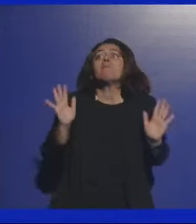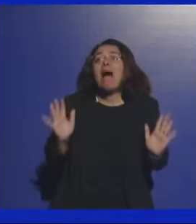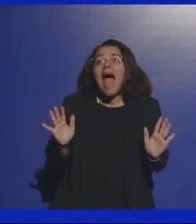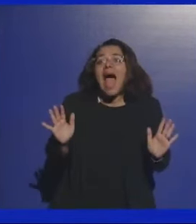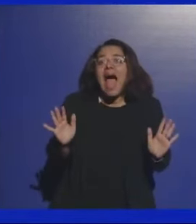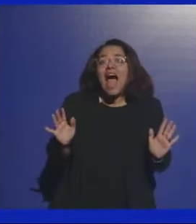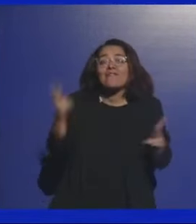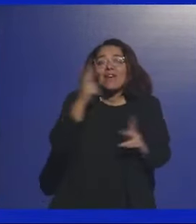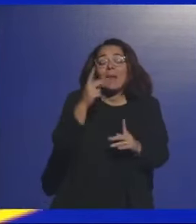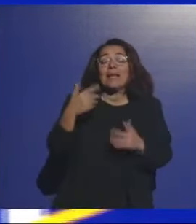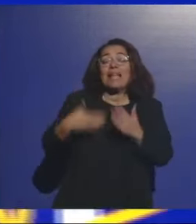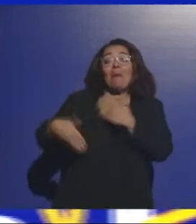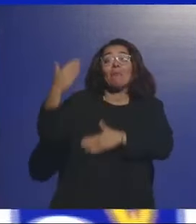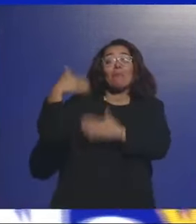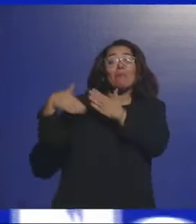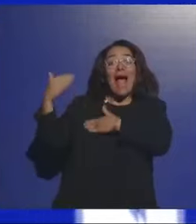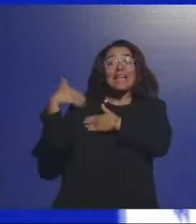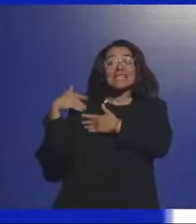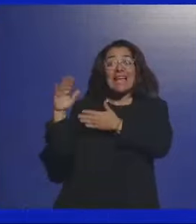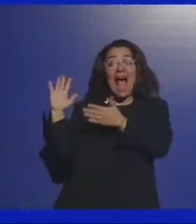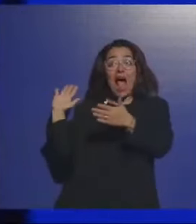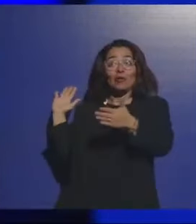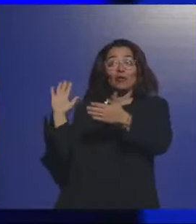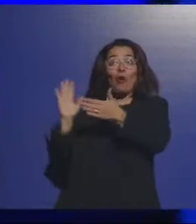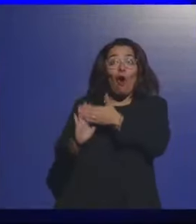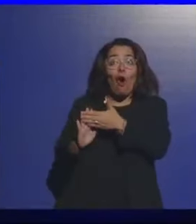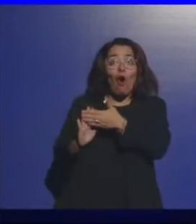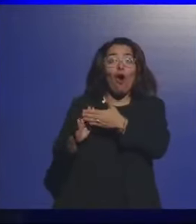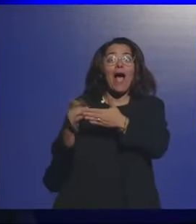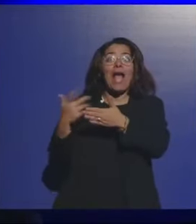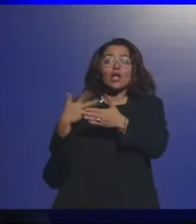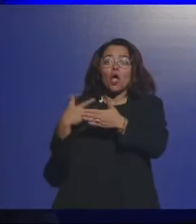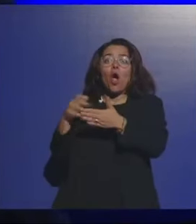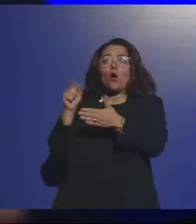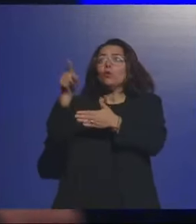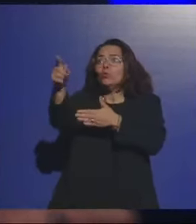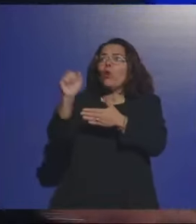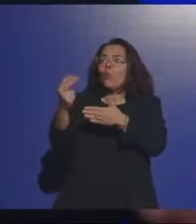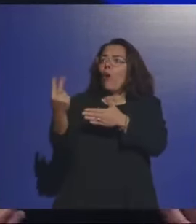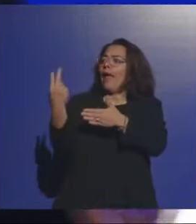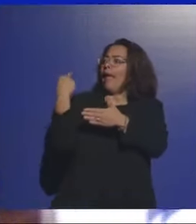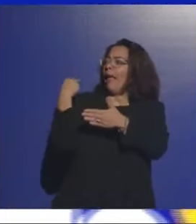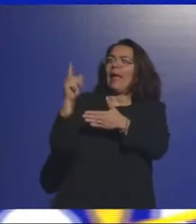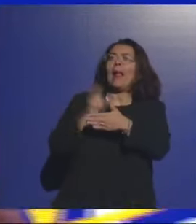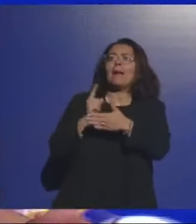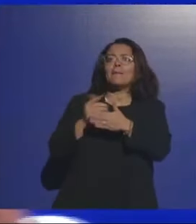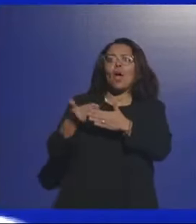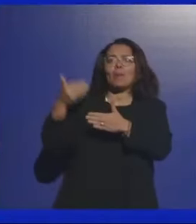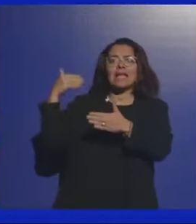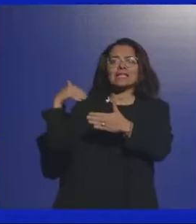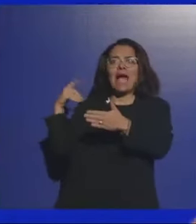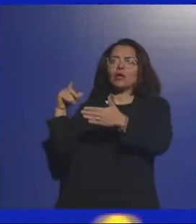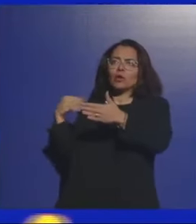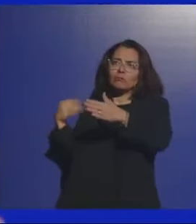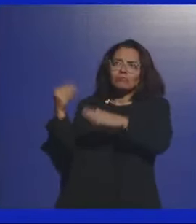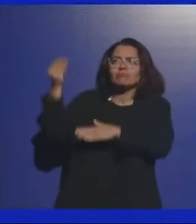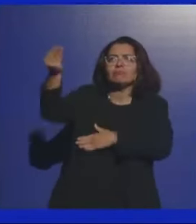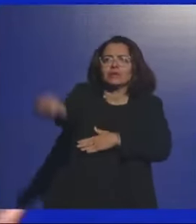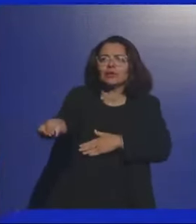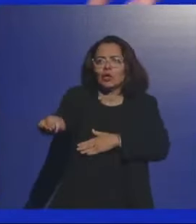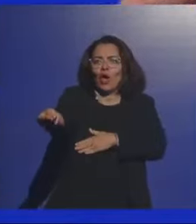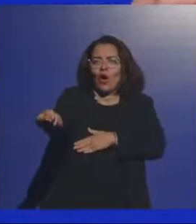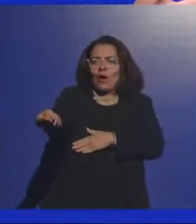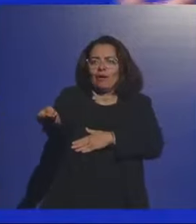Però da quel passato si possono attingere cose è uno scambio quello delle diversità No noi vediamo da un'epoca differente